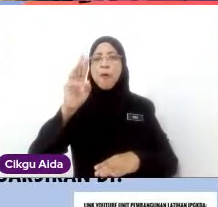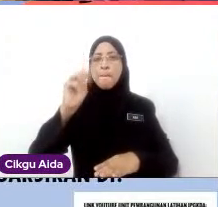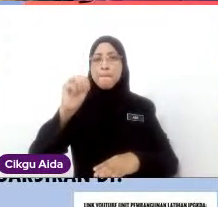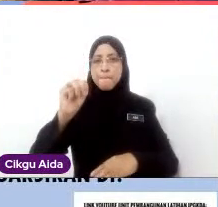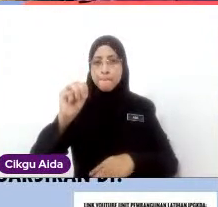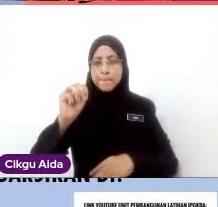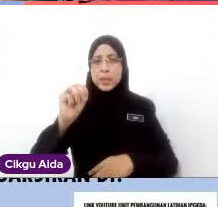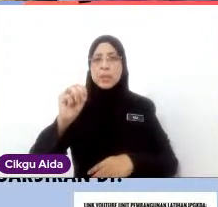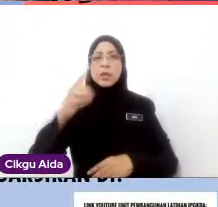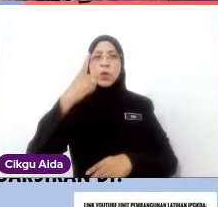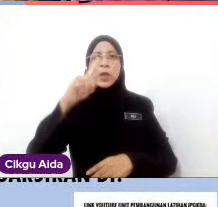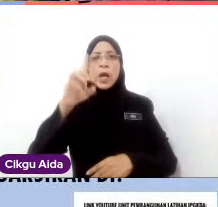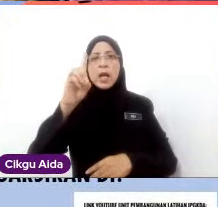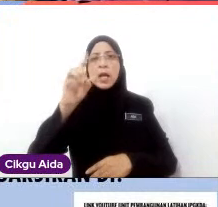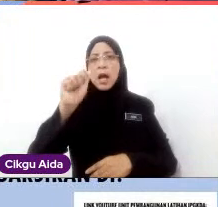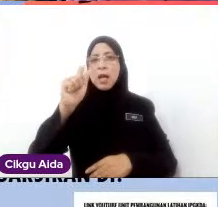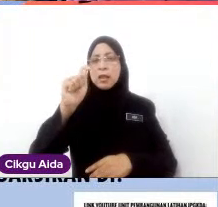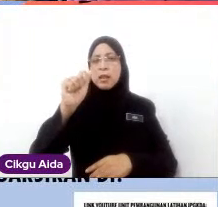Google Data Studio.